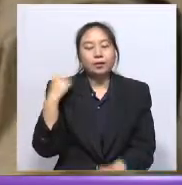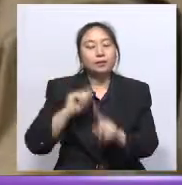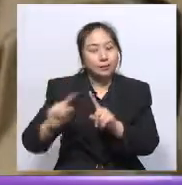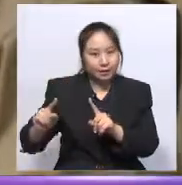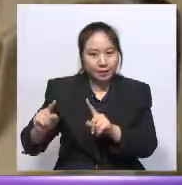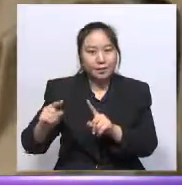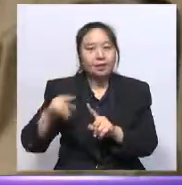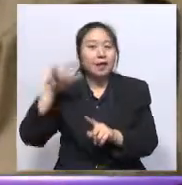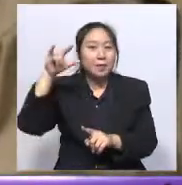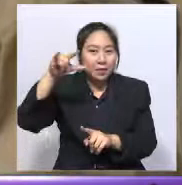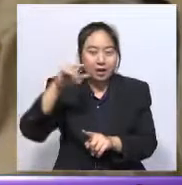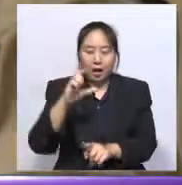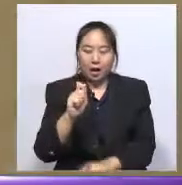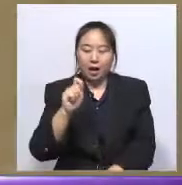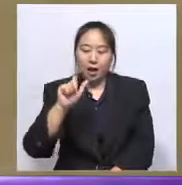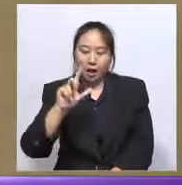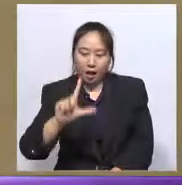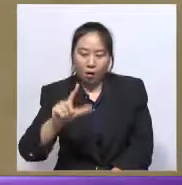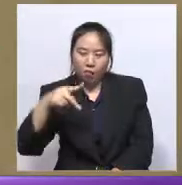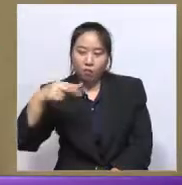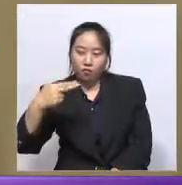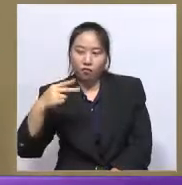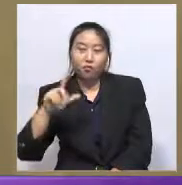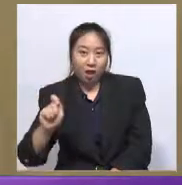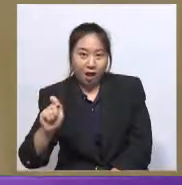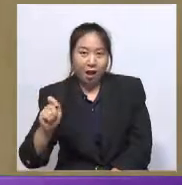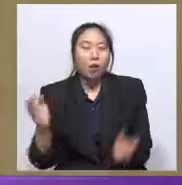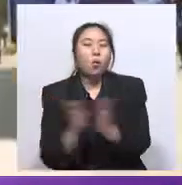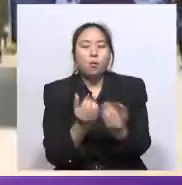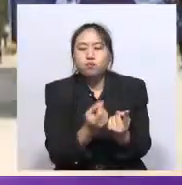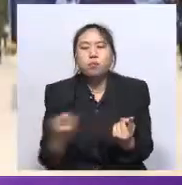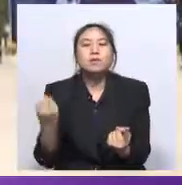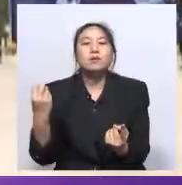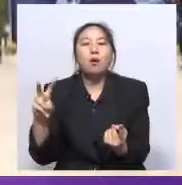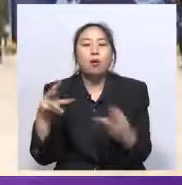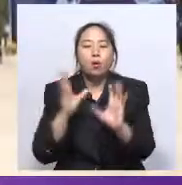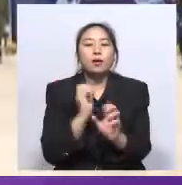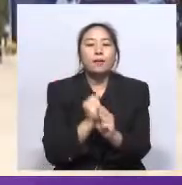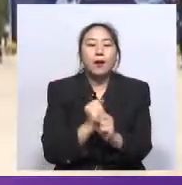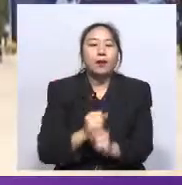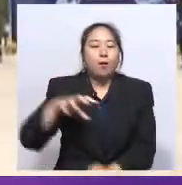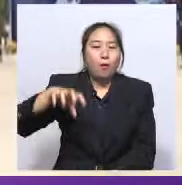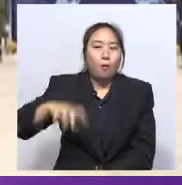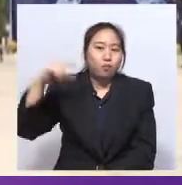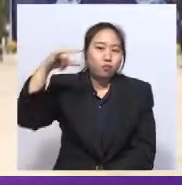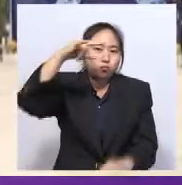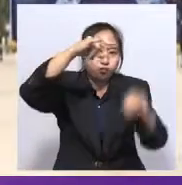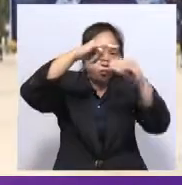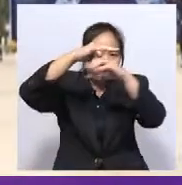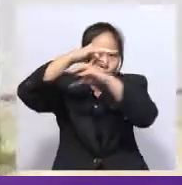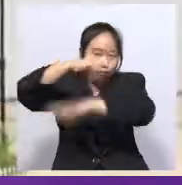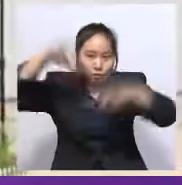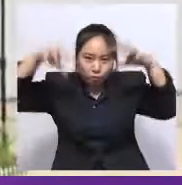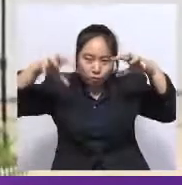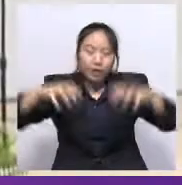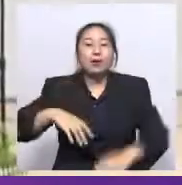Pitchmaker และเครื่องบินโจมตีแบบ Alpha Jet รวม12เครื่องนะครับพร้อมทั้งเจ้าหน้าที่สนับสนุนจากกรมฝนหลวงและการบินเกษตร